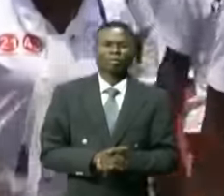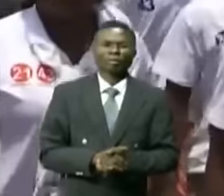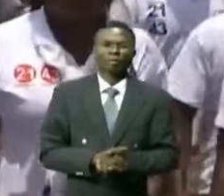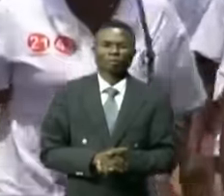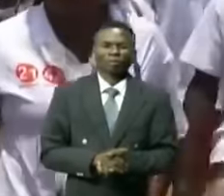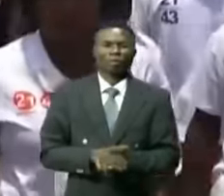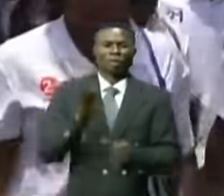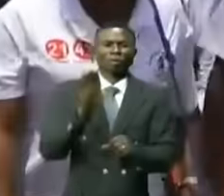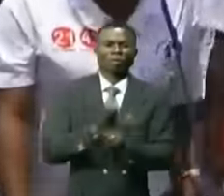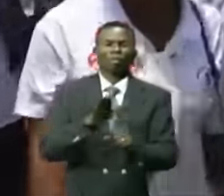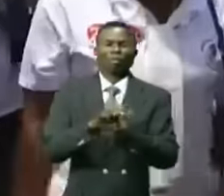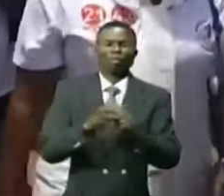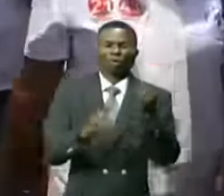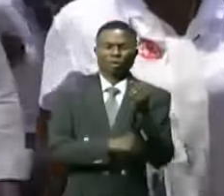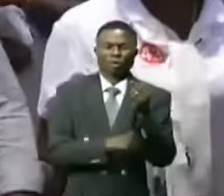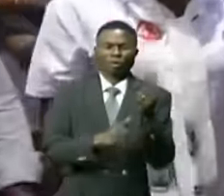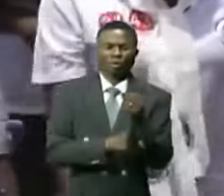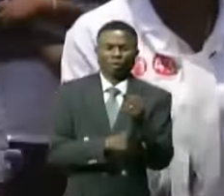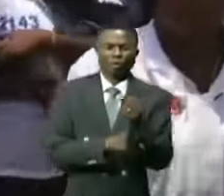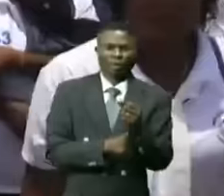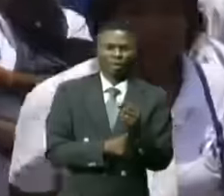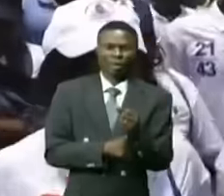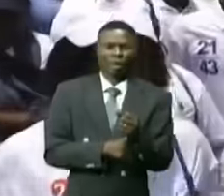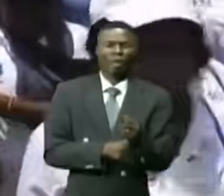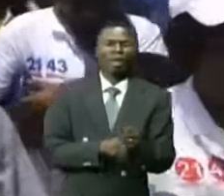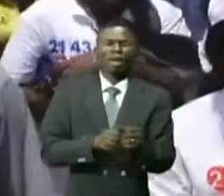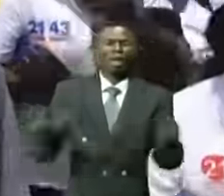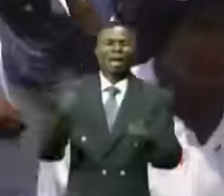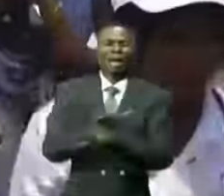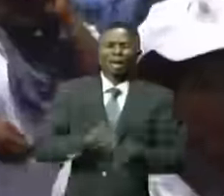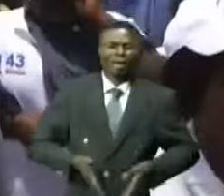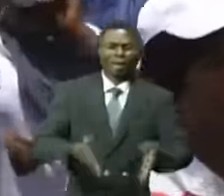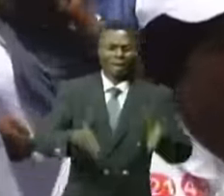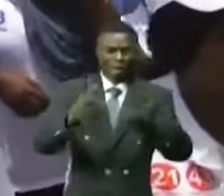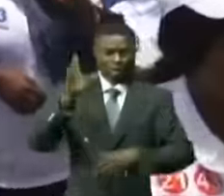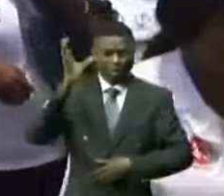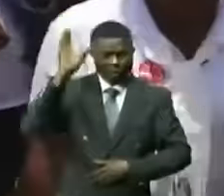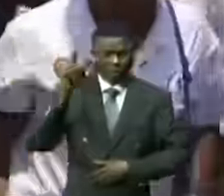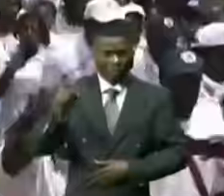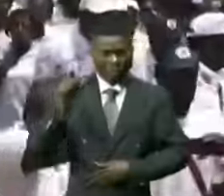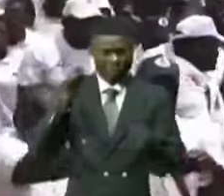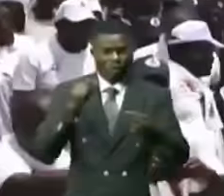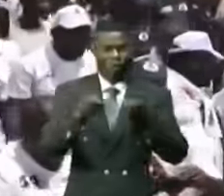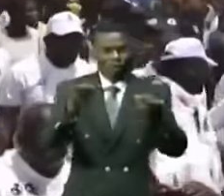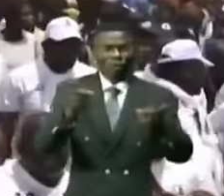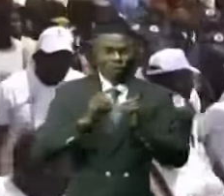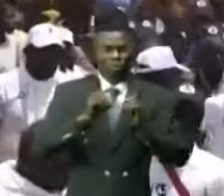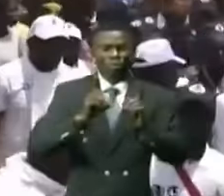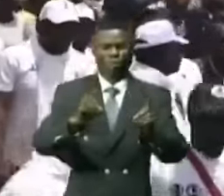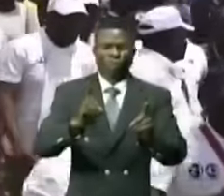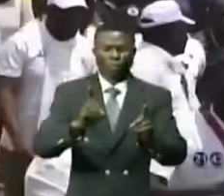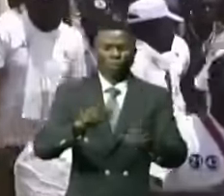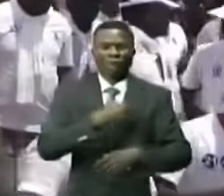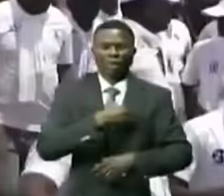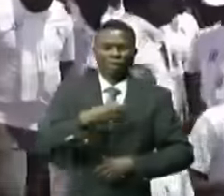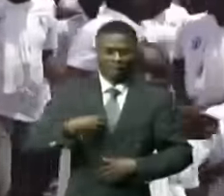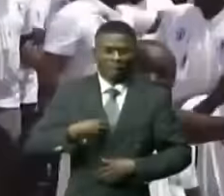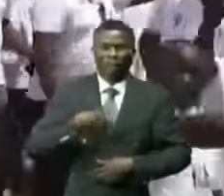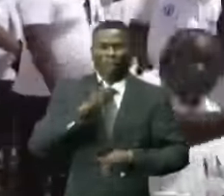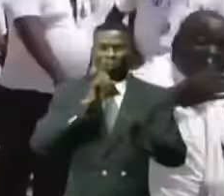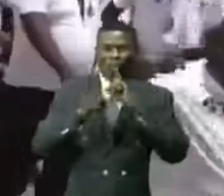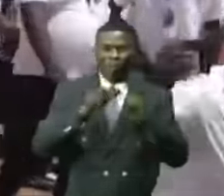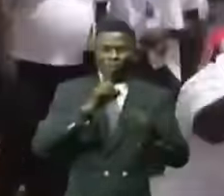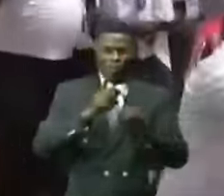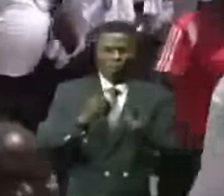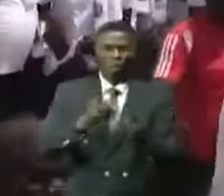Cette foule compacte a ainsi gagné plusieurs artères de la cité Manika jusqu'à l'endroit fatidique où Jacques Kaoumba s'est adressé en